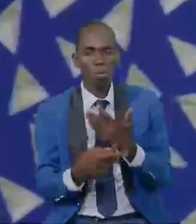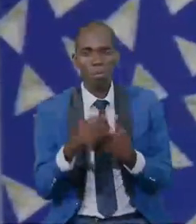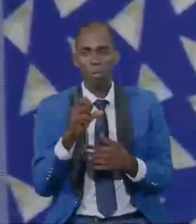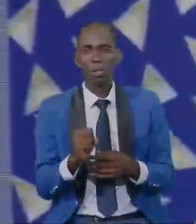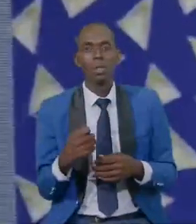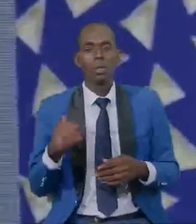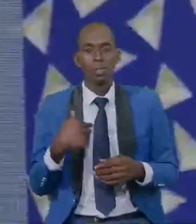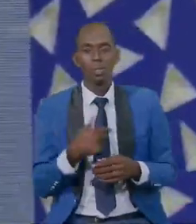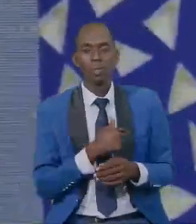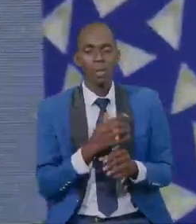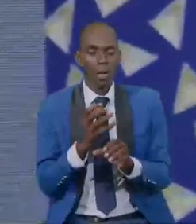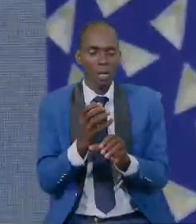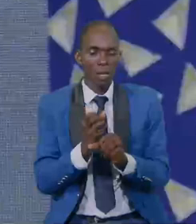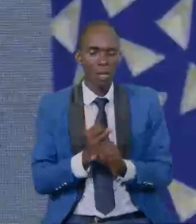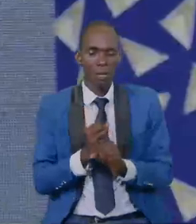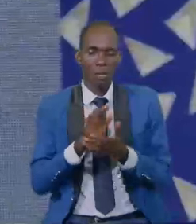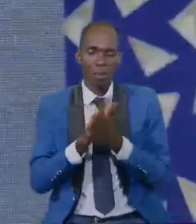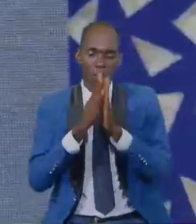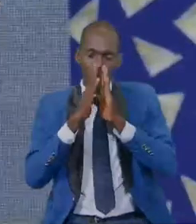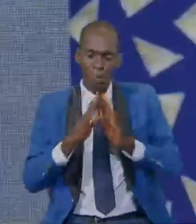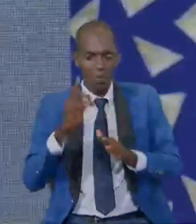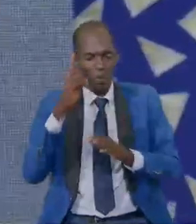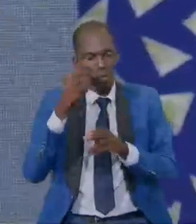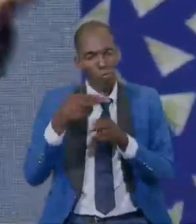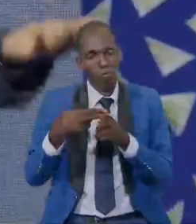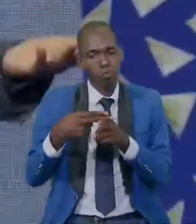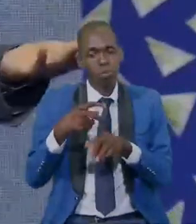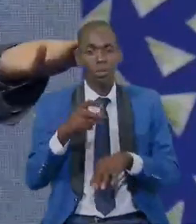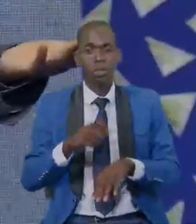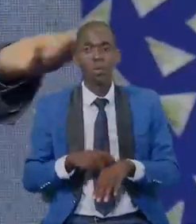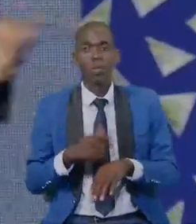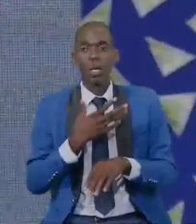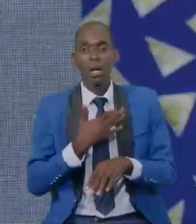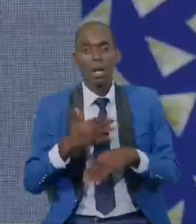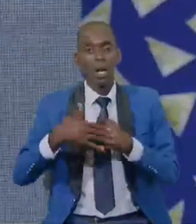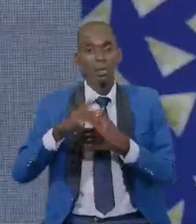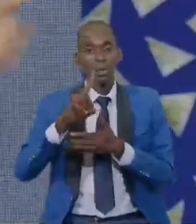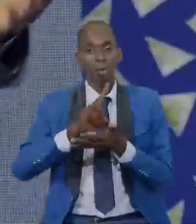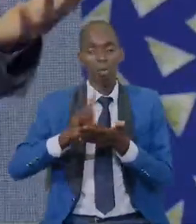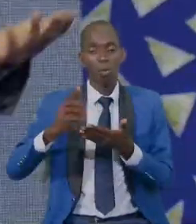croisade. On a une paix éphémère ici.